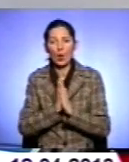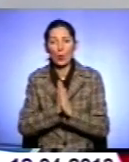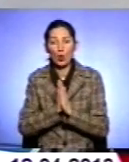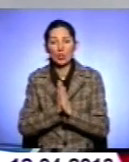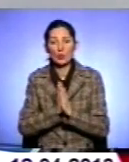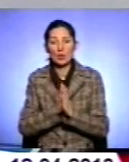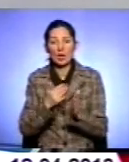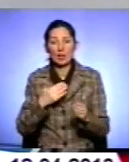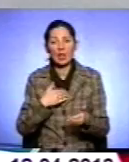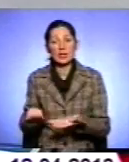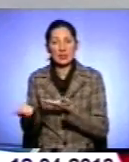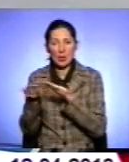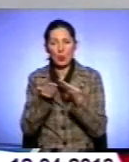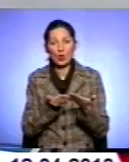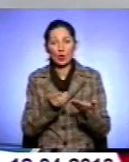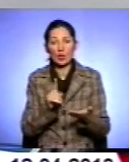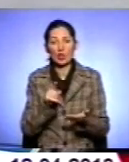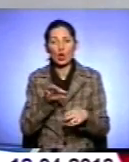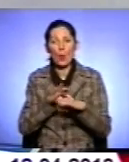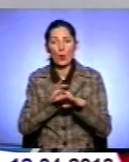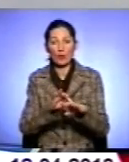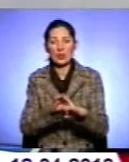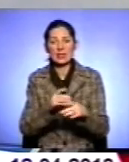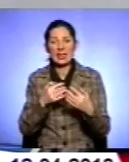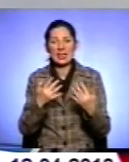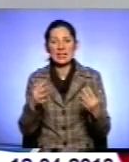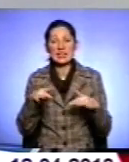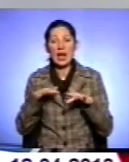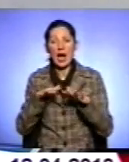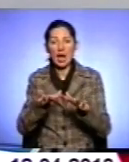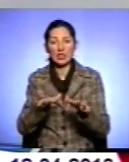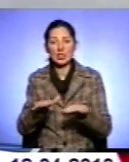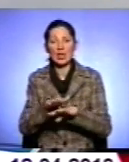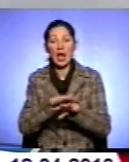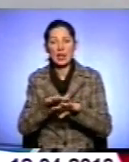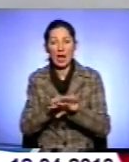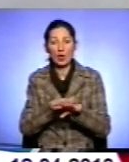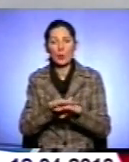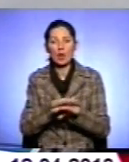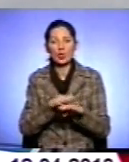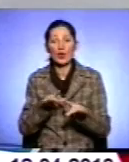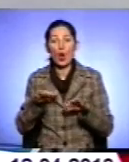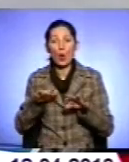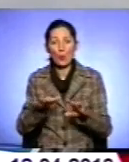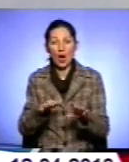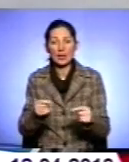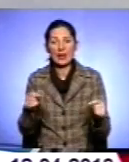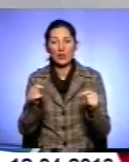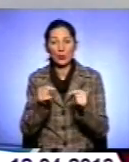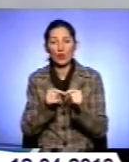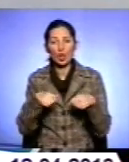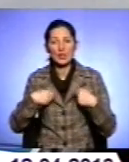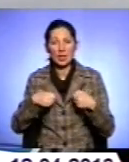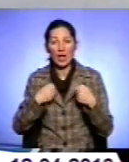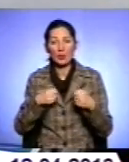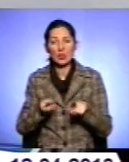просимося і нас запрошують так, щоб провести певні акції, заходи, масові кампанії. Ну і відповідно